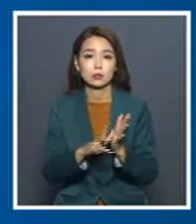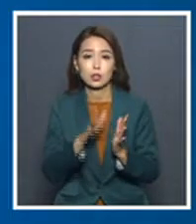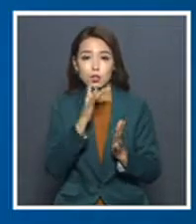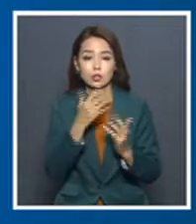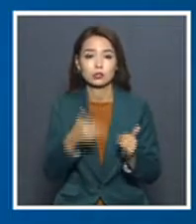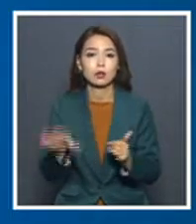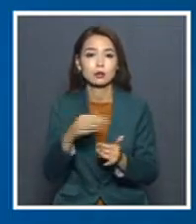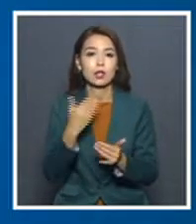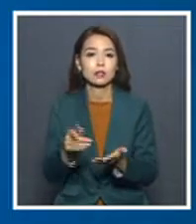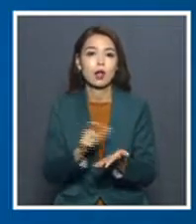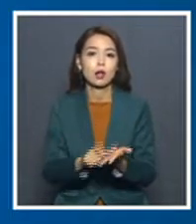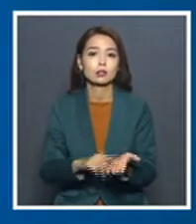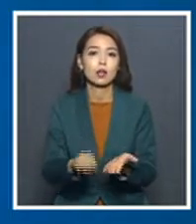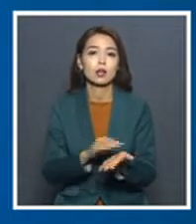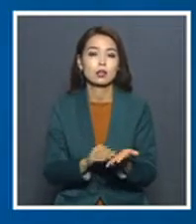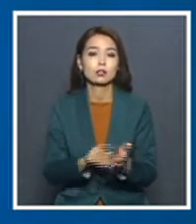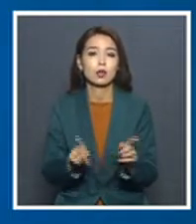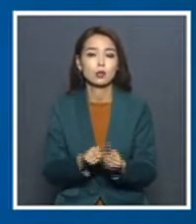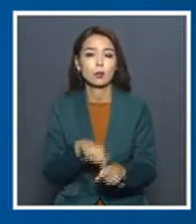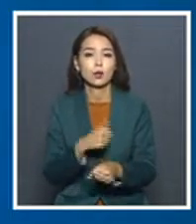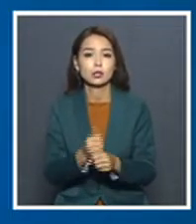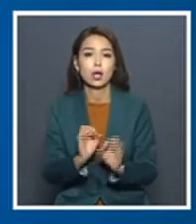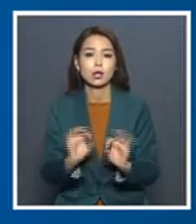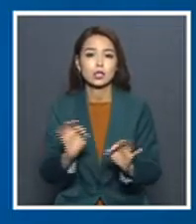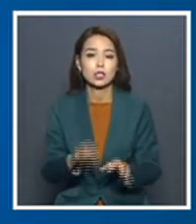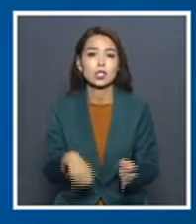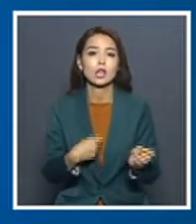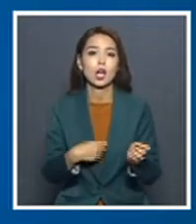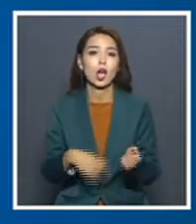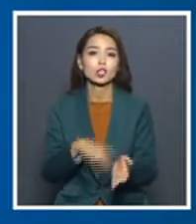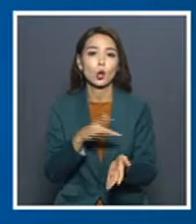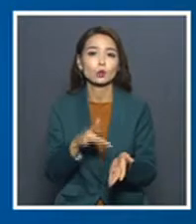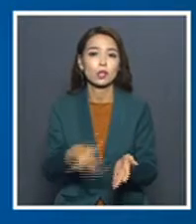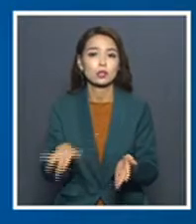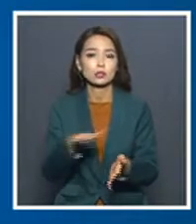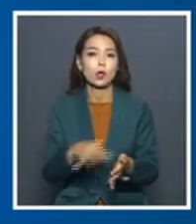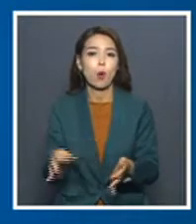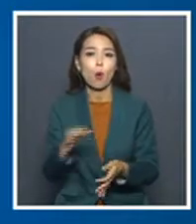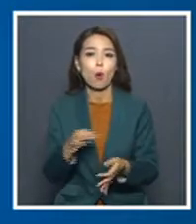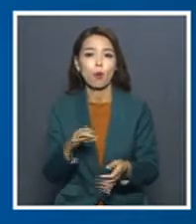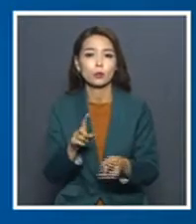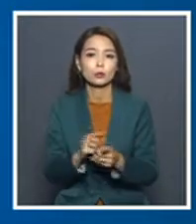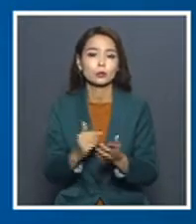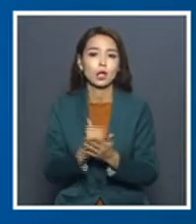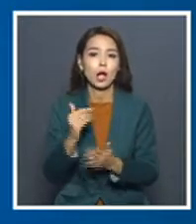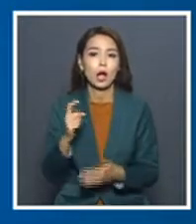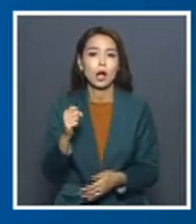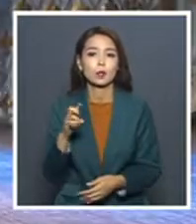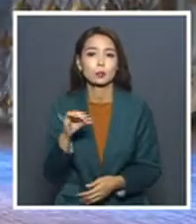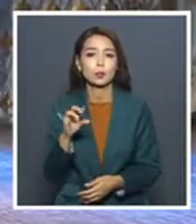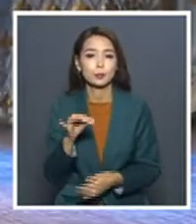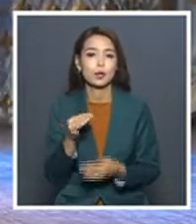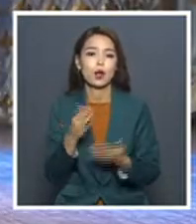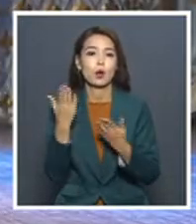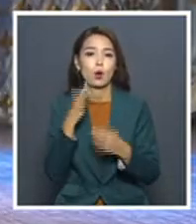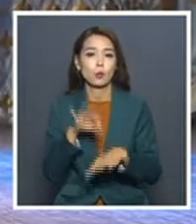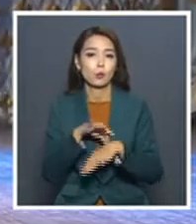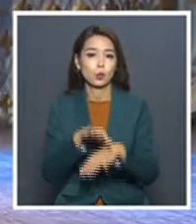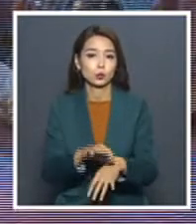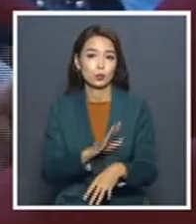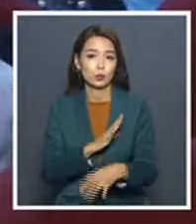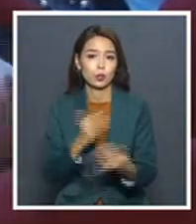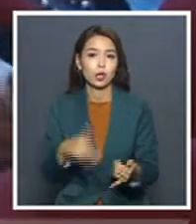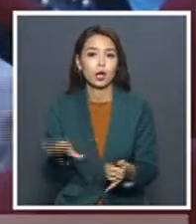шығармашылығын жұртшылыққа кеңінен насихаттау мақсатында Сарыағаш ауданында алғаш рет облыстық деңгейде Ханбибі оқулары өтті.